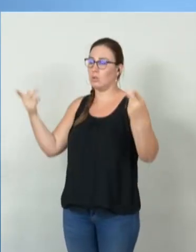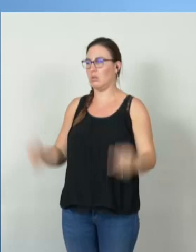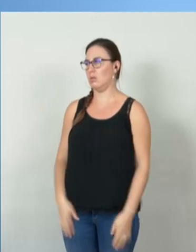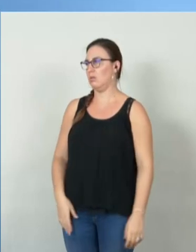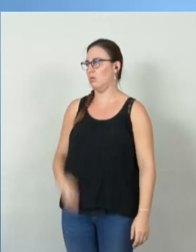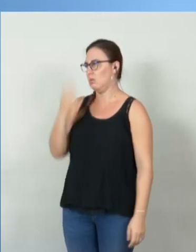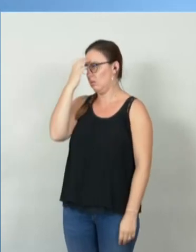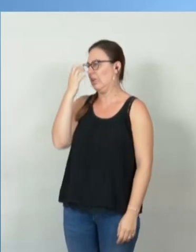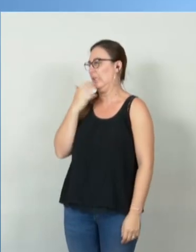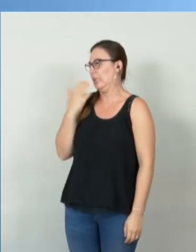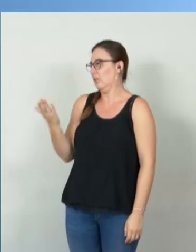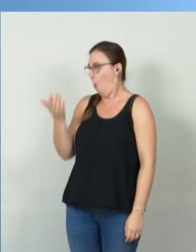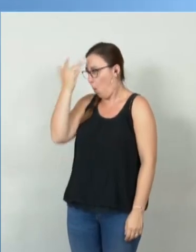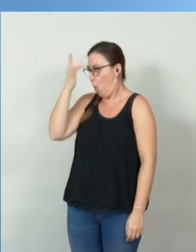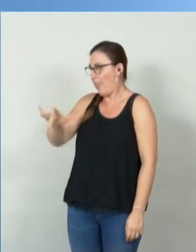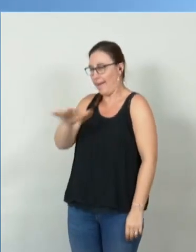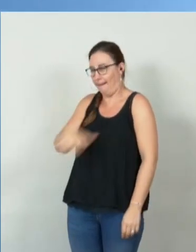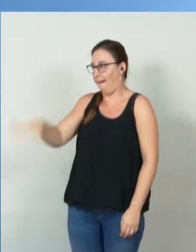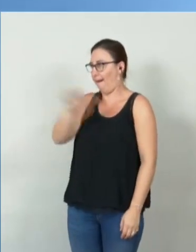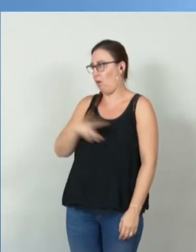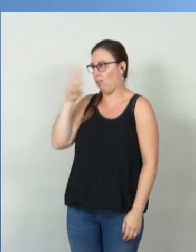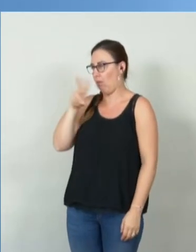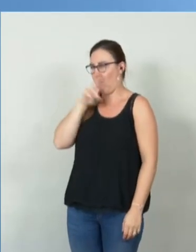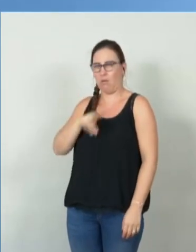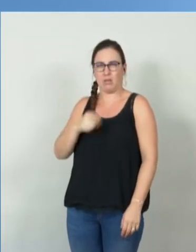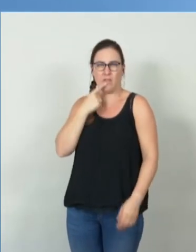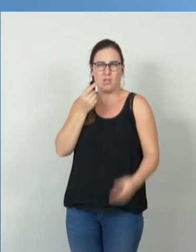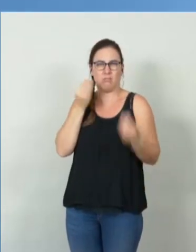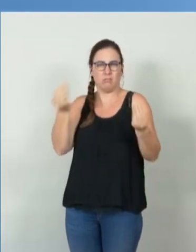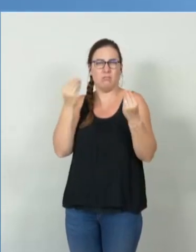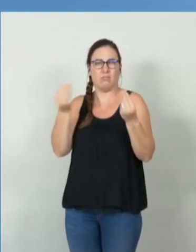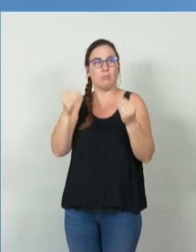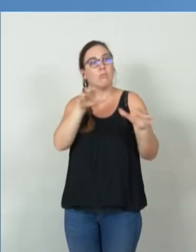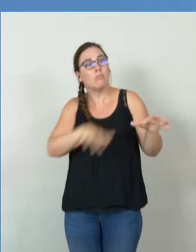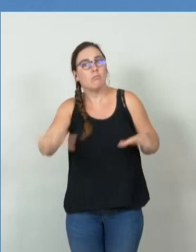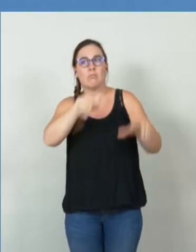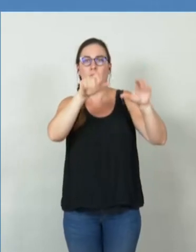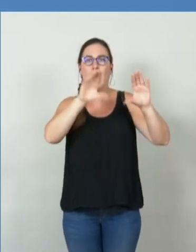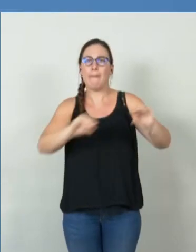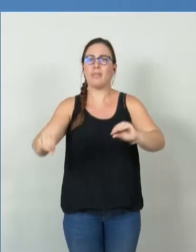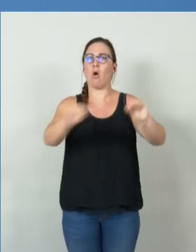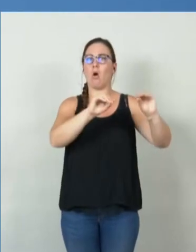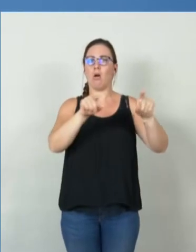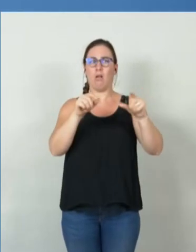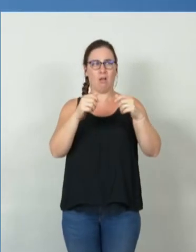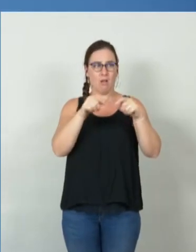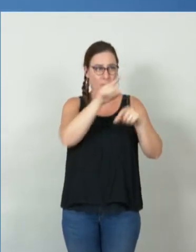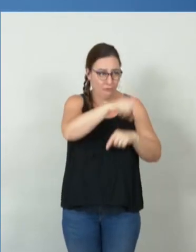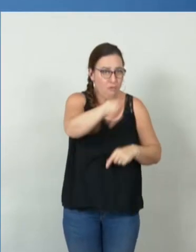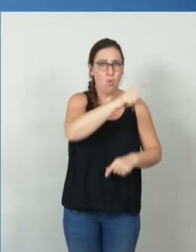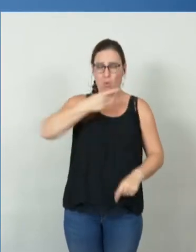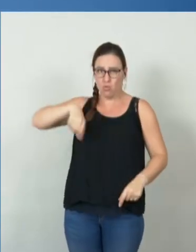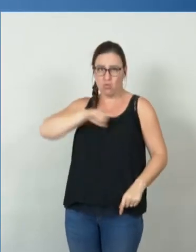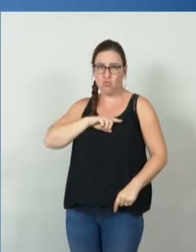pathétique à la fois de ne pas connaître ce quartier vaste blague cruelle pour les habitants qui contrairement à elle à vous à